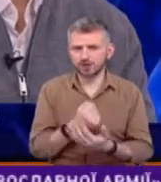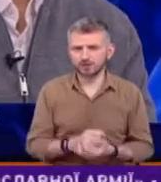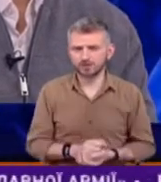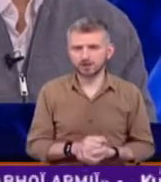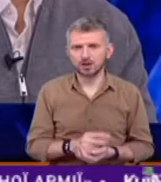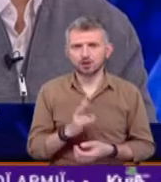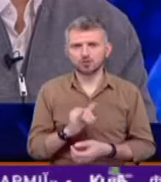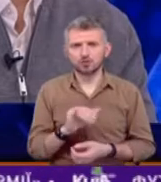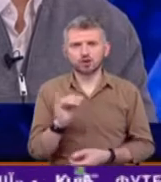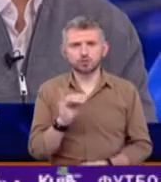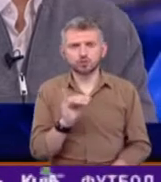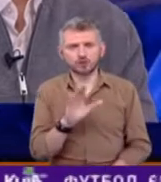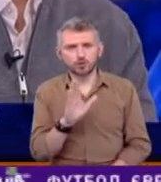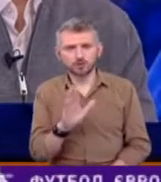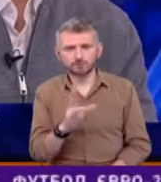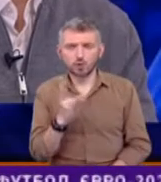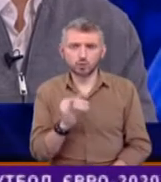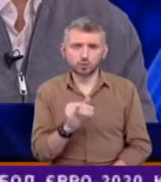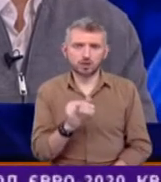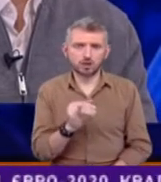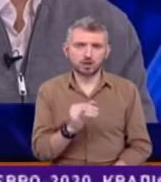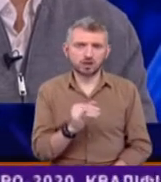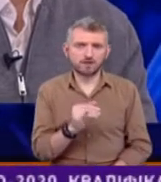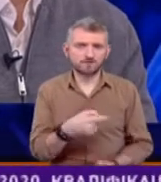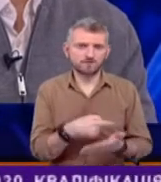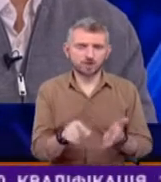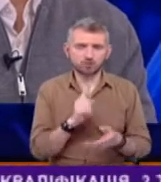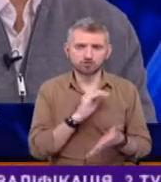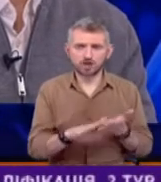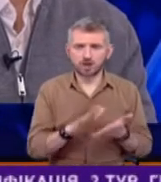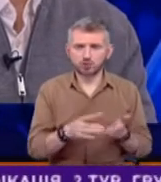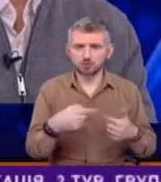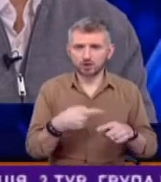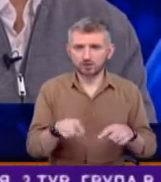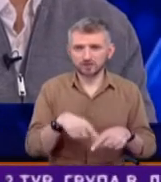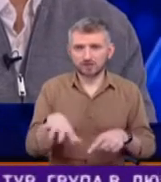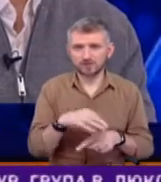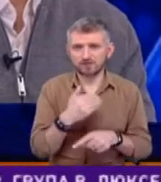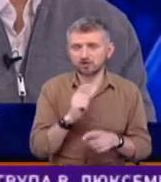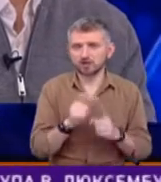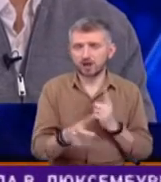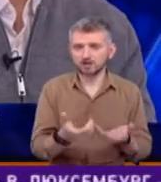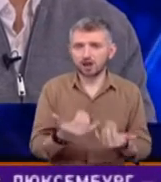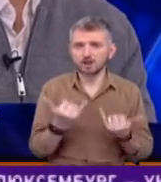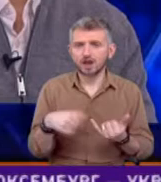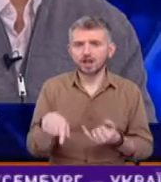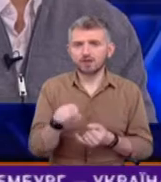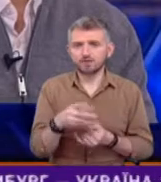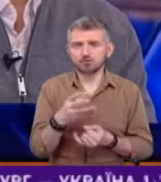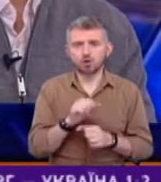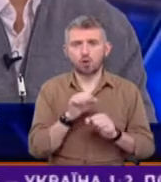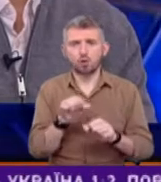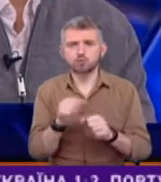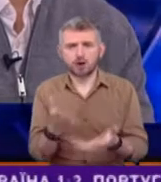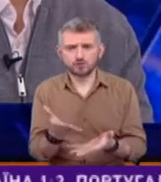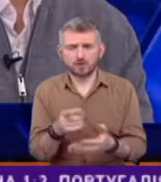Ну, Юрій Володимирович, ну, виключили його тихенько з фракції. Оце все ваша реакція, а зараз ви ще оправдуєте.